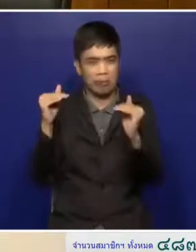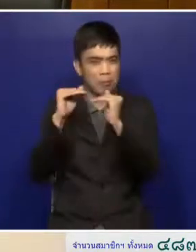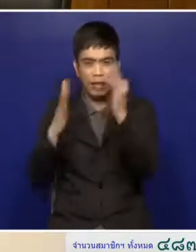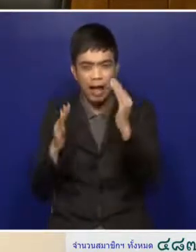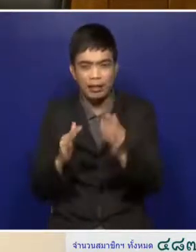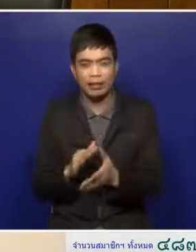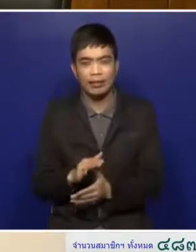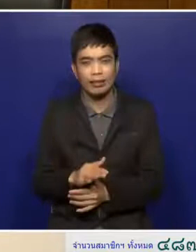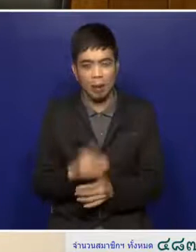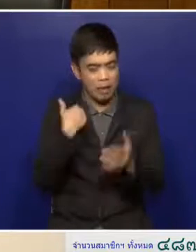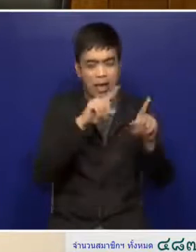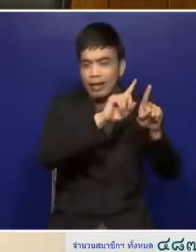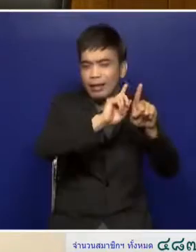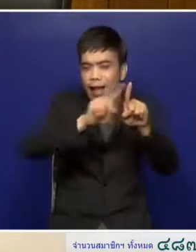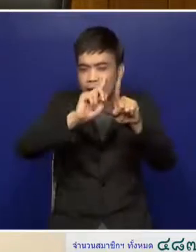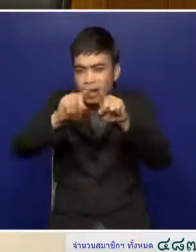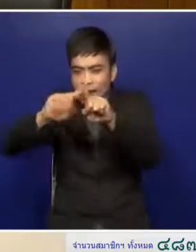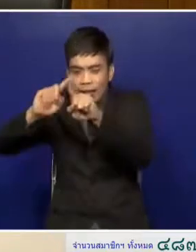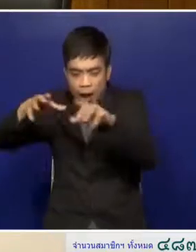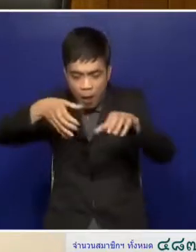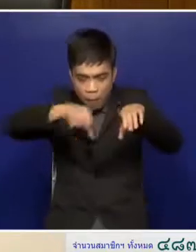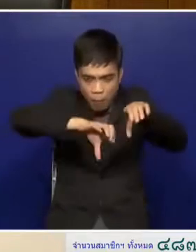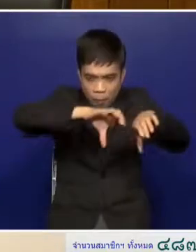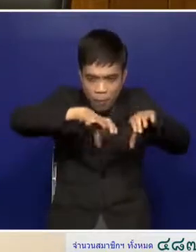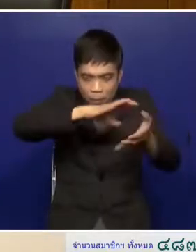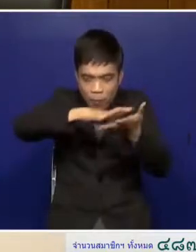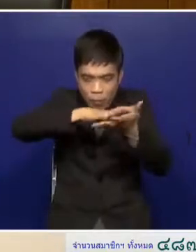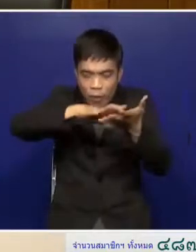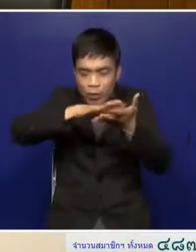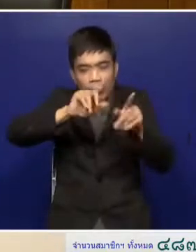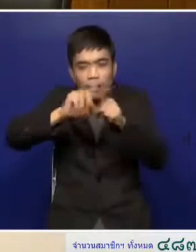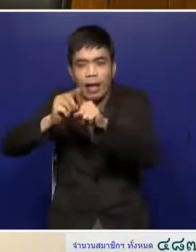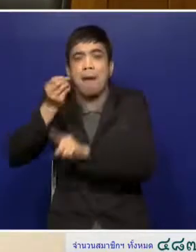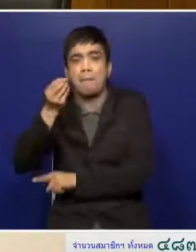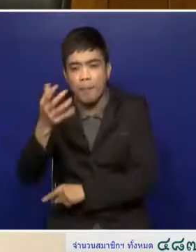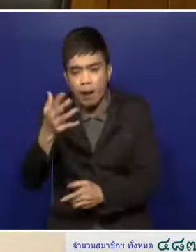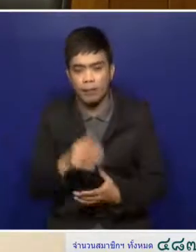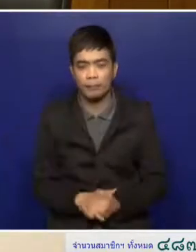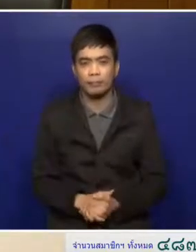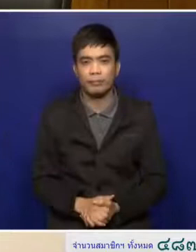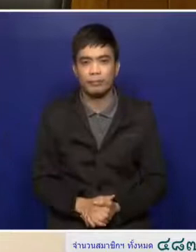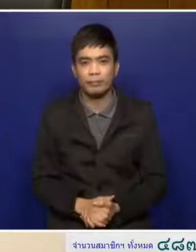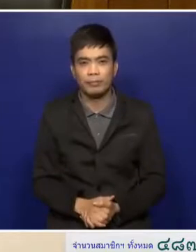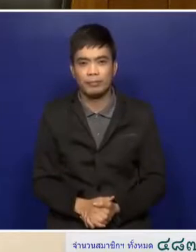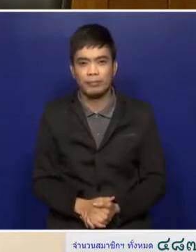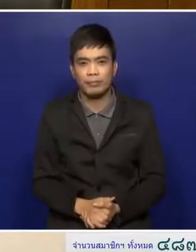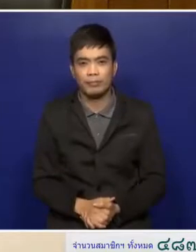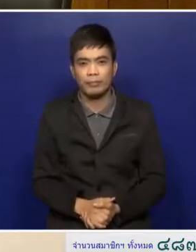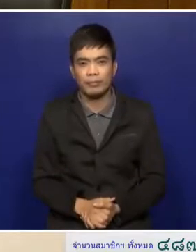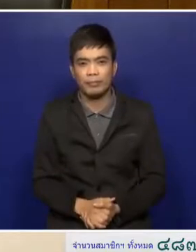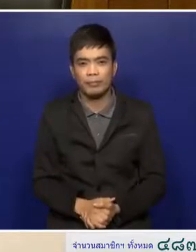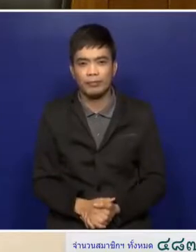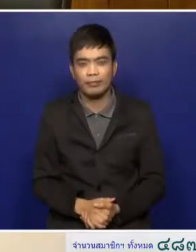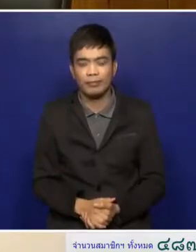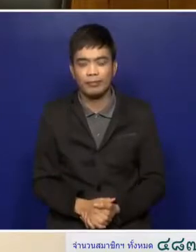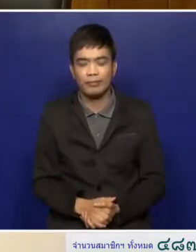นยาชูกำลังหรือวิถีชีวิตของเขา ก็ต้องเรียนกับคุณครูมานิตว่าใน